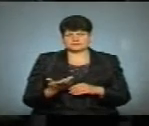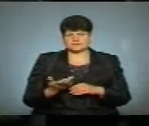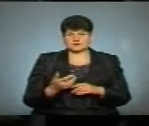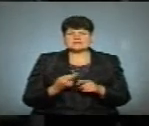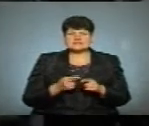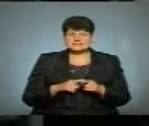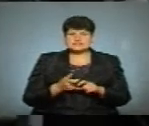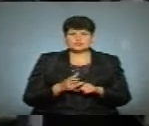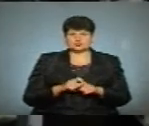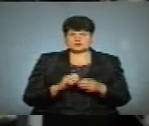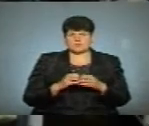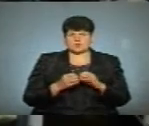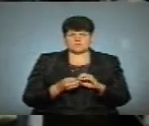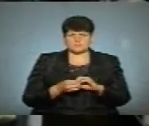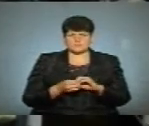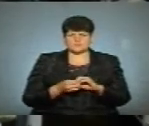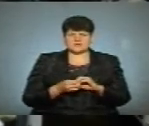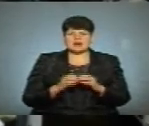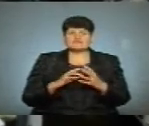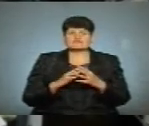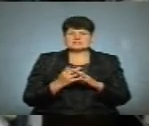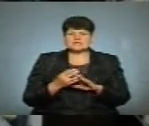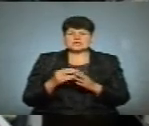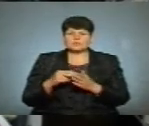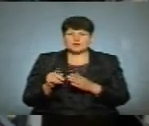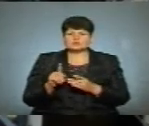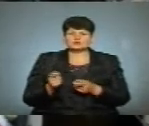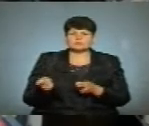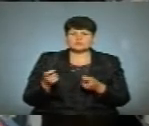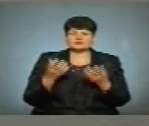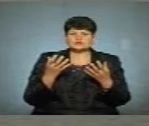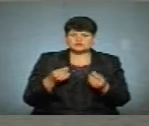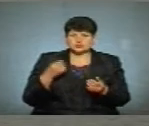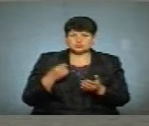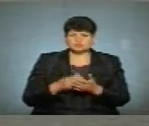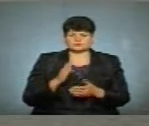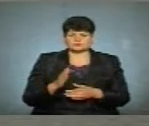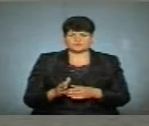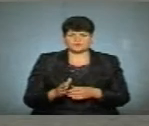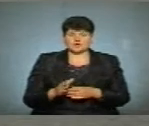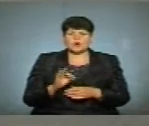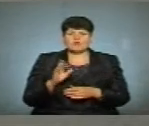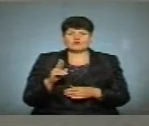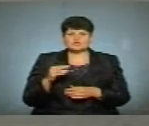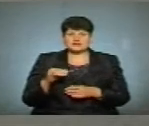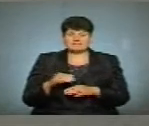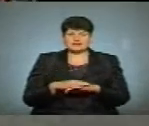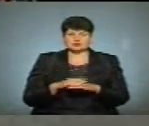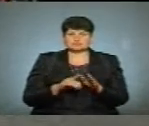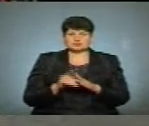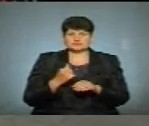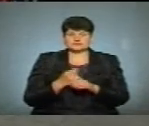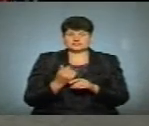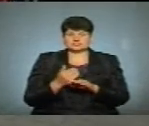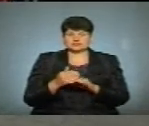дуже проблематично. А в селі купляти, якщо привозять, то ще набагато дорожче. Овочевий ринок запрацював частково.